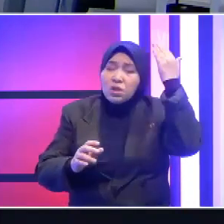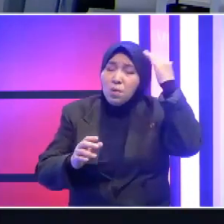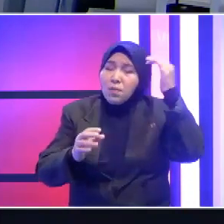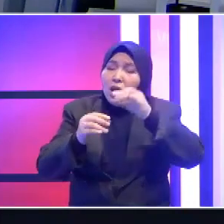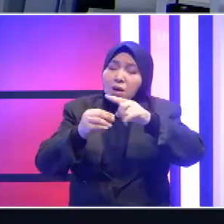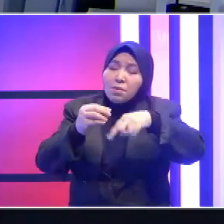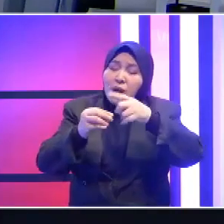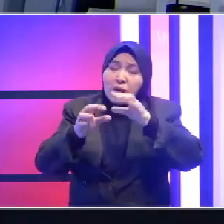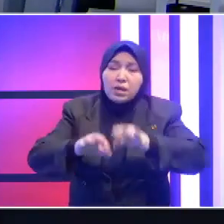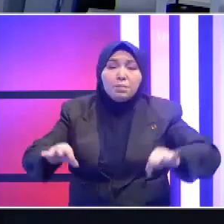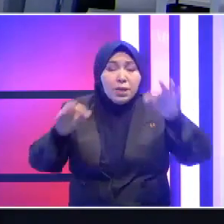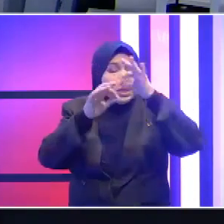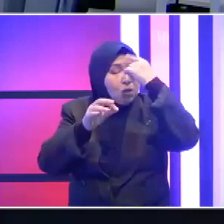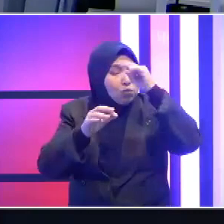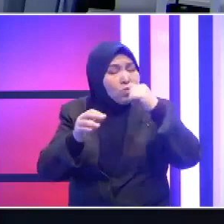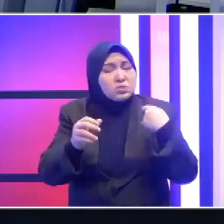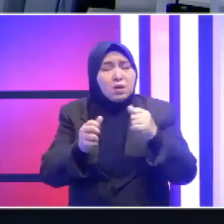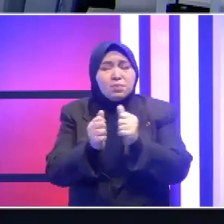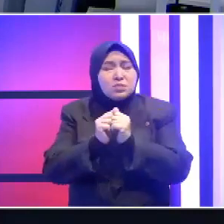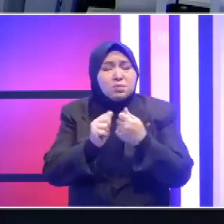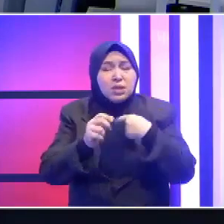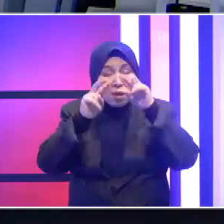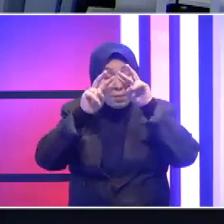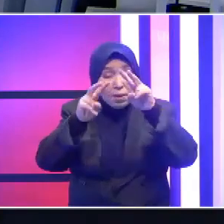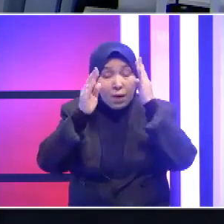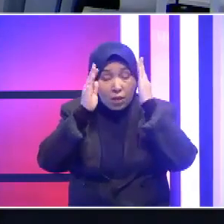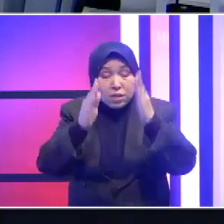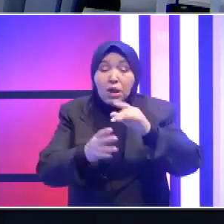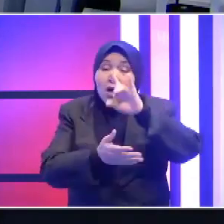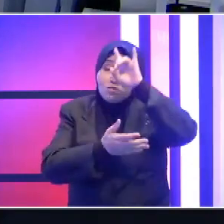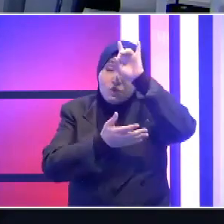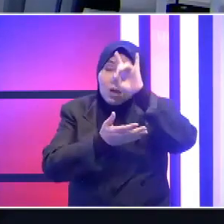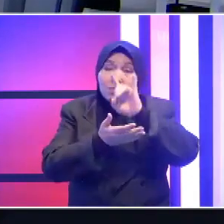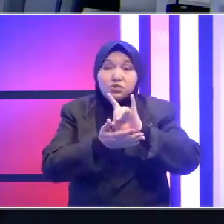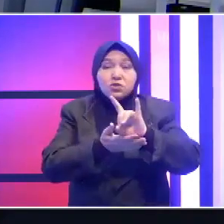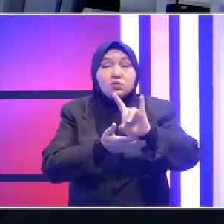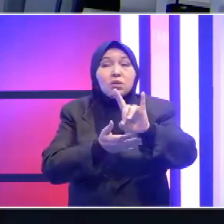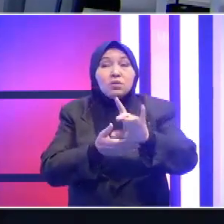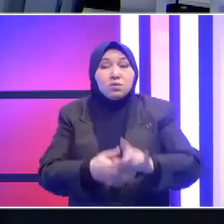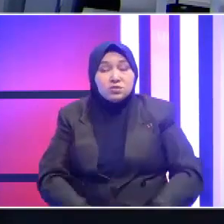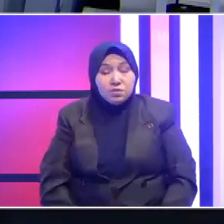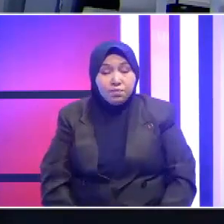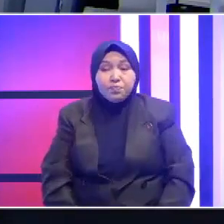penting bersama-sama kita Beat mafa obilet meskipun kucing